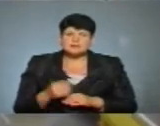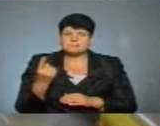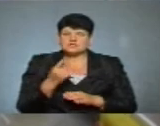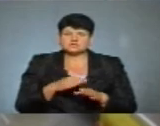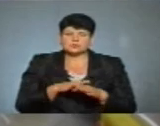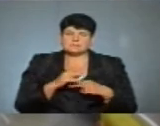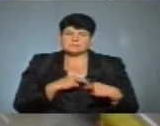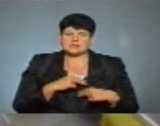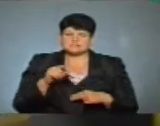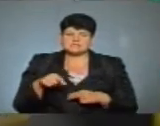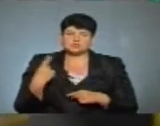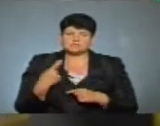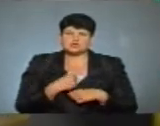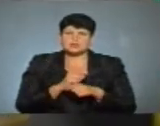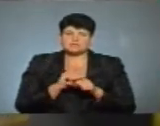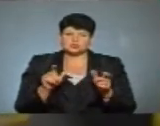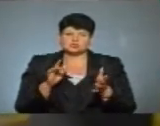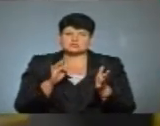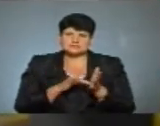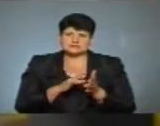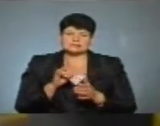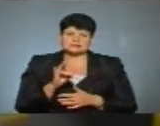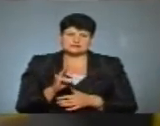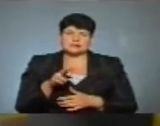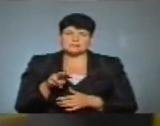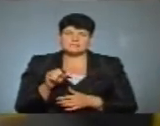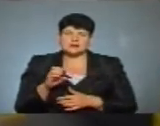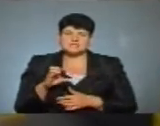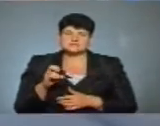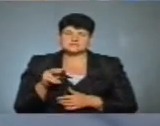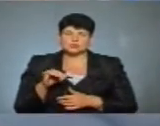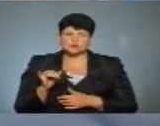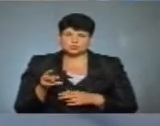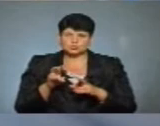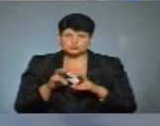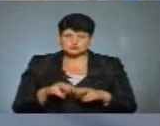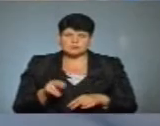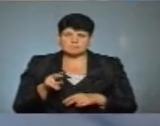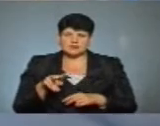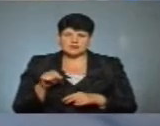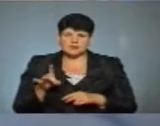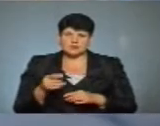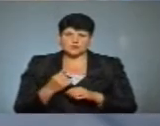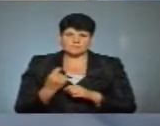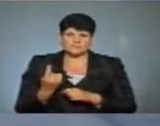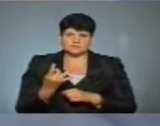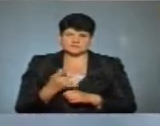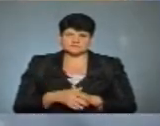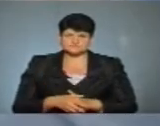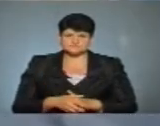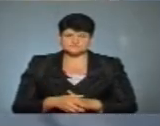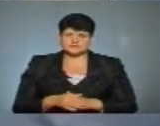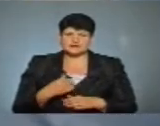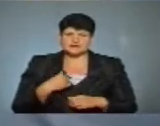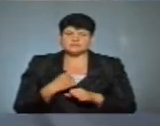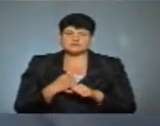завдання працівниця обласного лабораторного центру Наталія Маслюк. Жінка каже, дослідження на коронавірус методом ПЛР робить вперше. Я